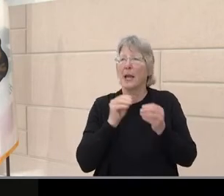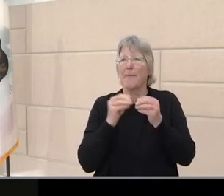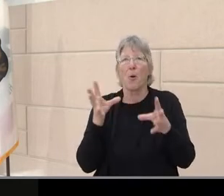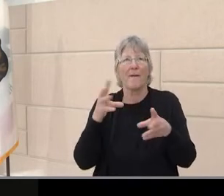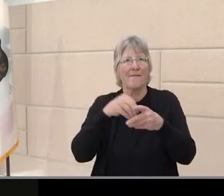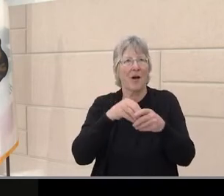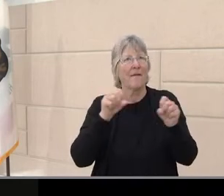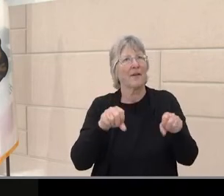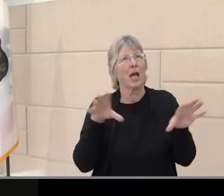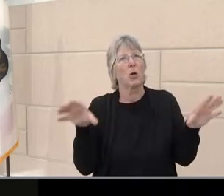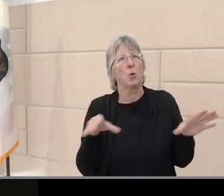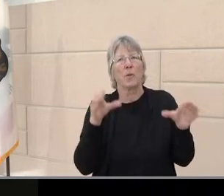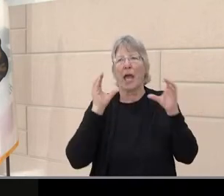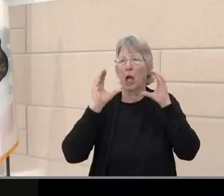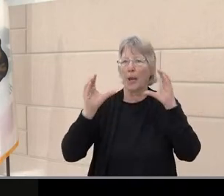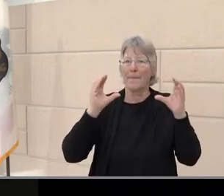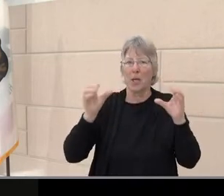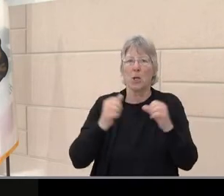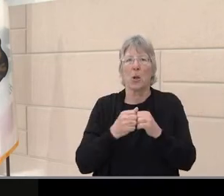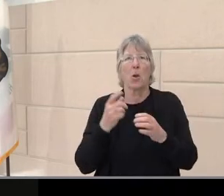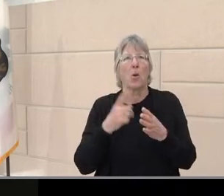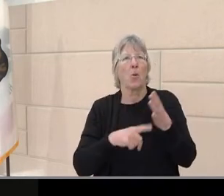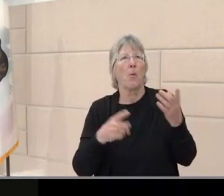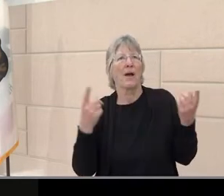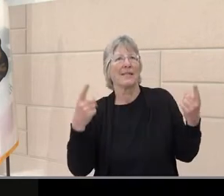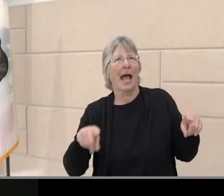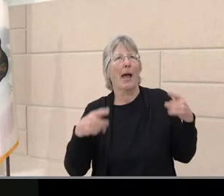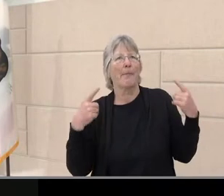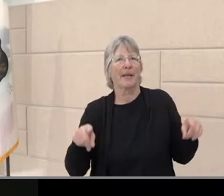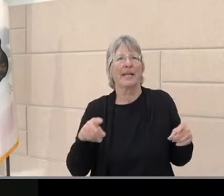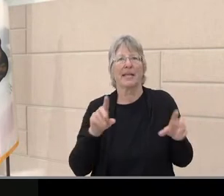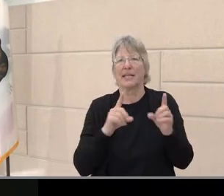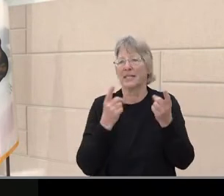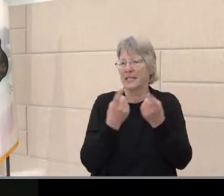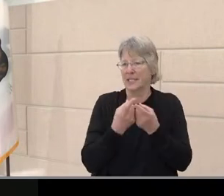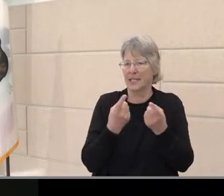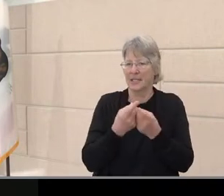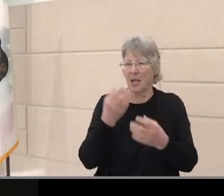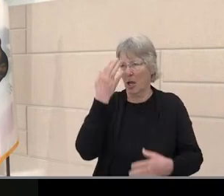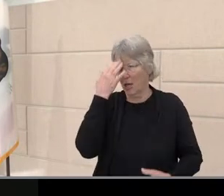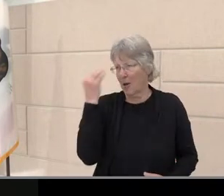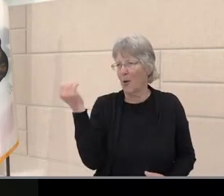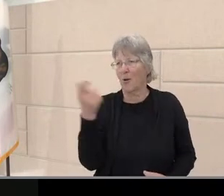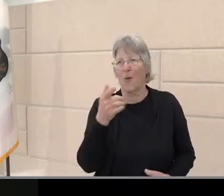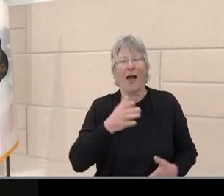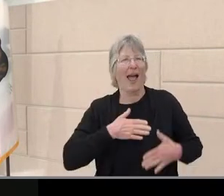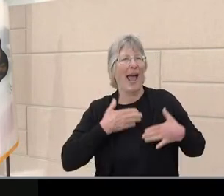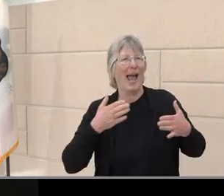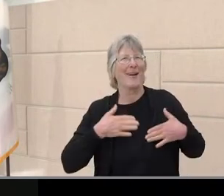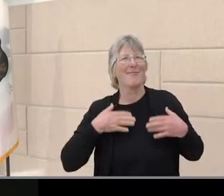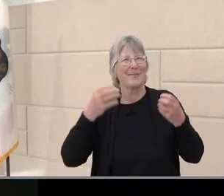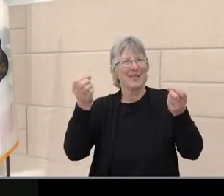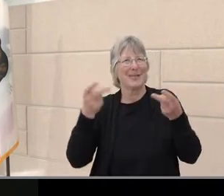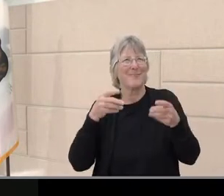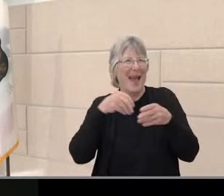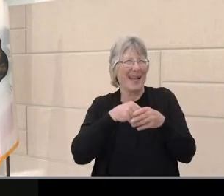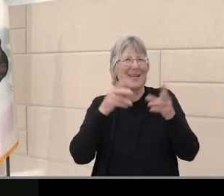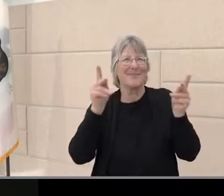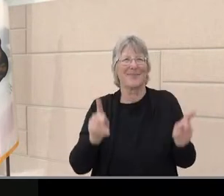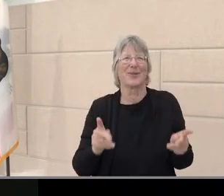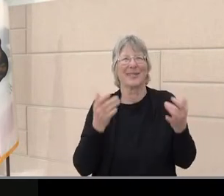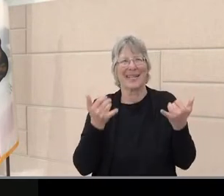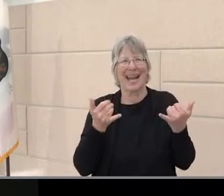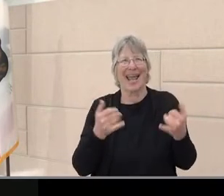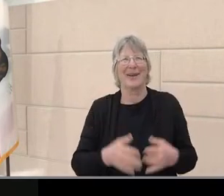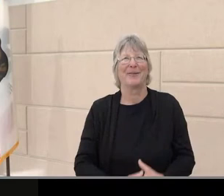เปียตะการกันไหลเซ็งเซ็งตะการคลีคลีบเซ็งเซ็งบานไฮยิงตระแต่บางก้าสำหรับไอปุ